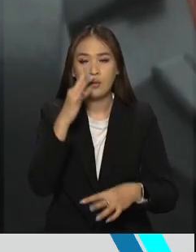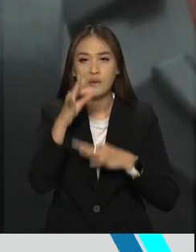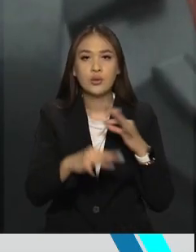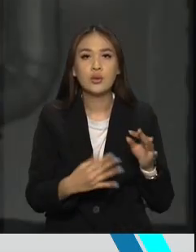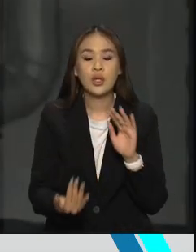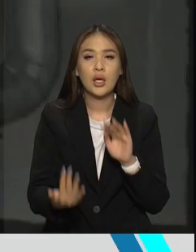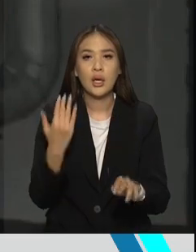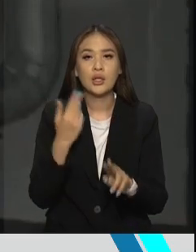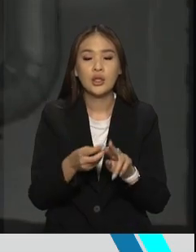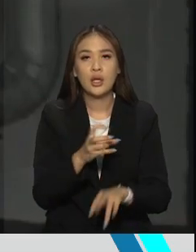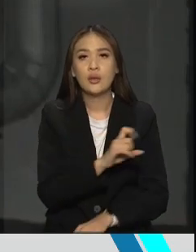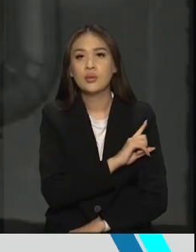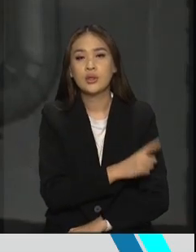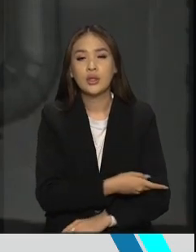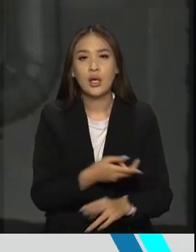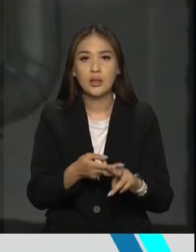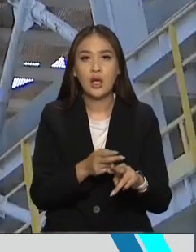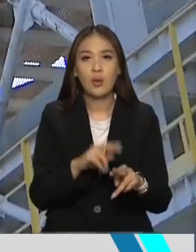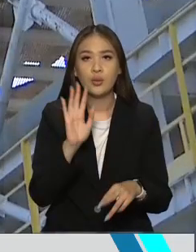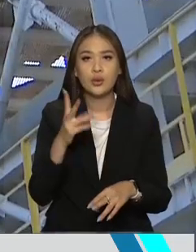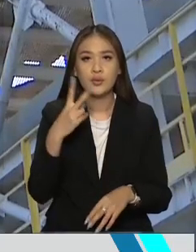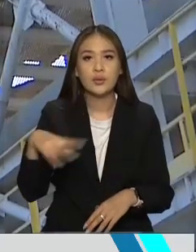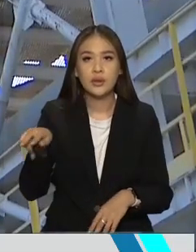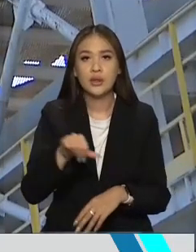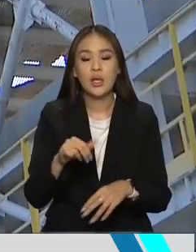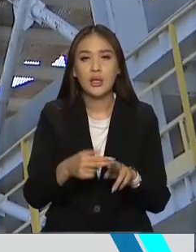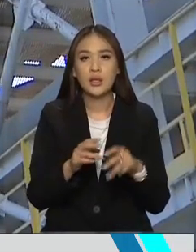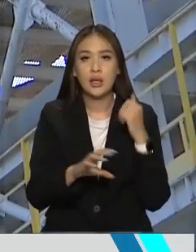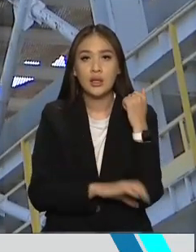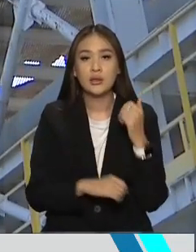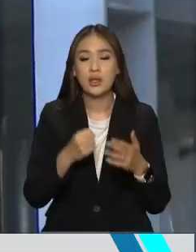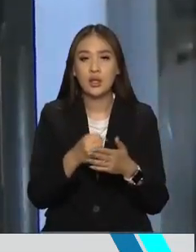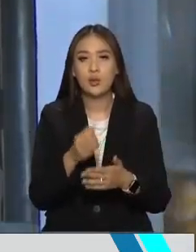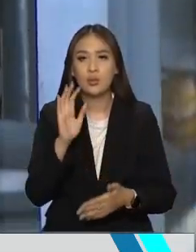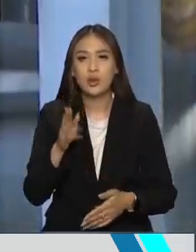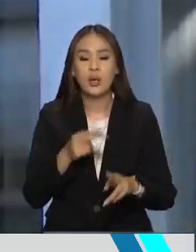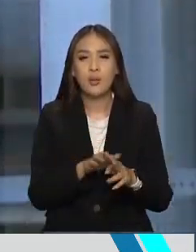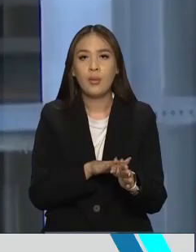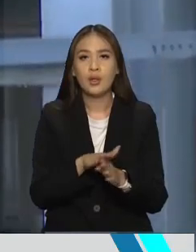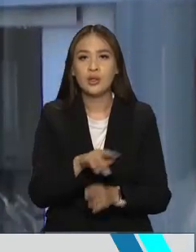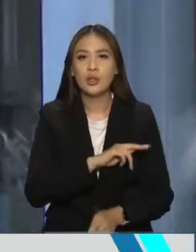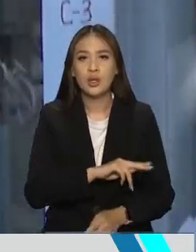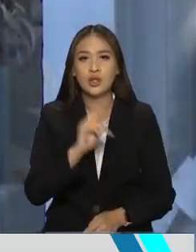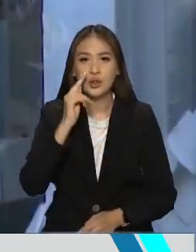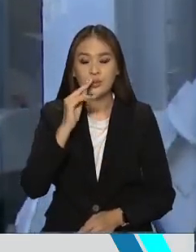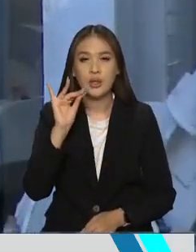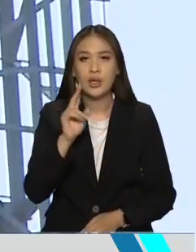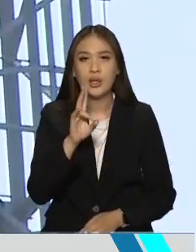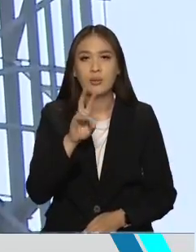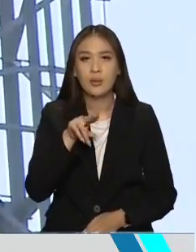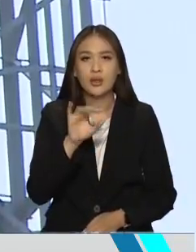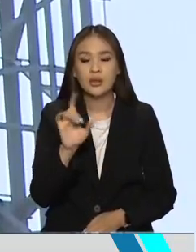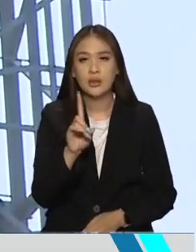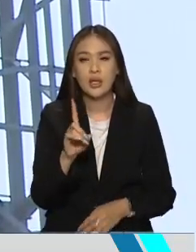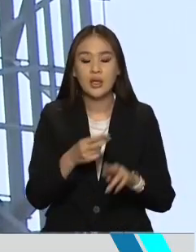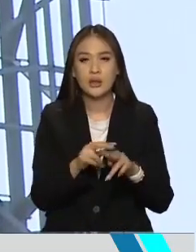на полную мощность производства Выйдет через две недели до конца этой полноценно должен заработать шымкентский НПЗ на котором